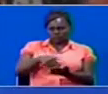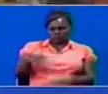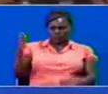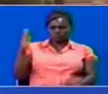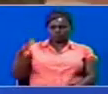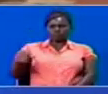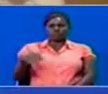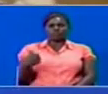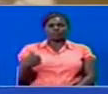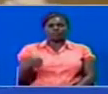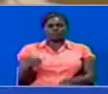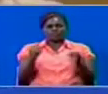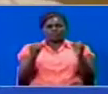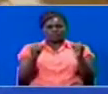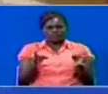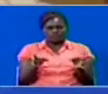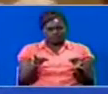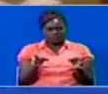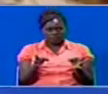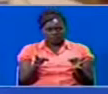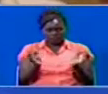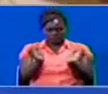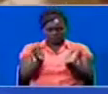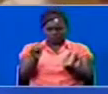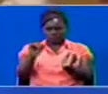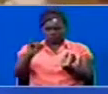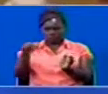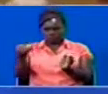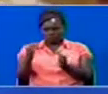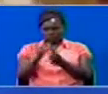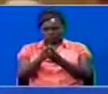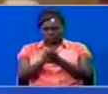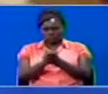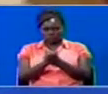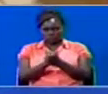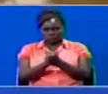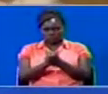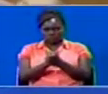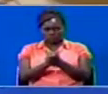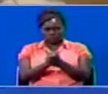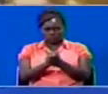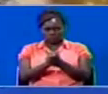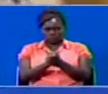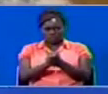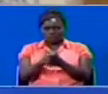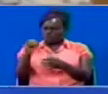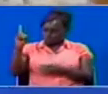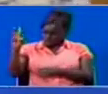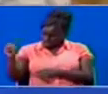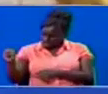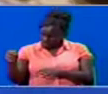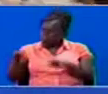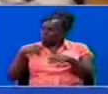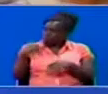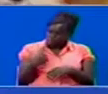hili. Kama ni Jubilee ashikwe na adhibitiwe kikamilifu. Kama ni ODM, kama